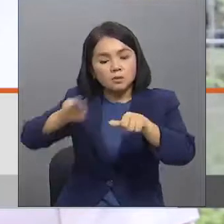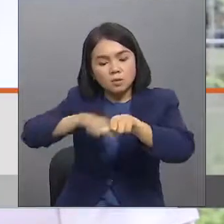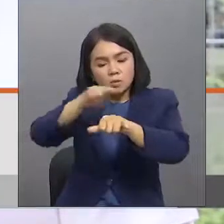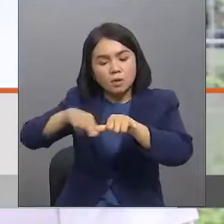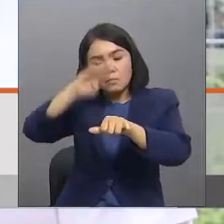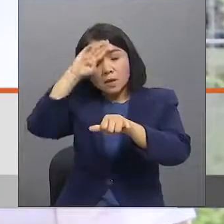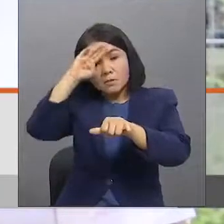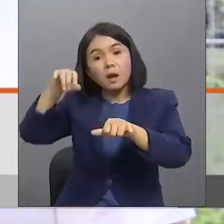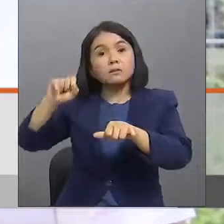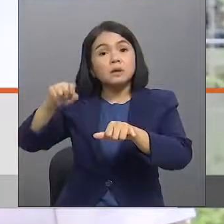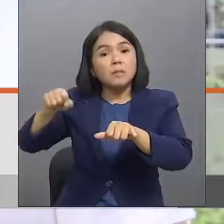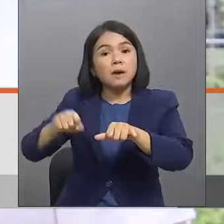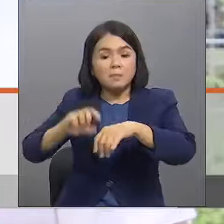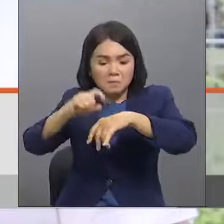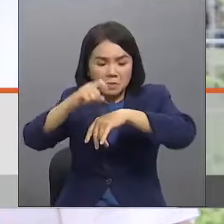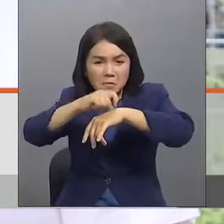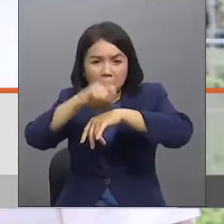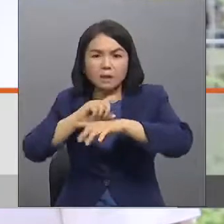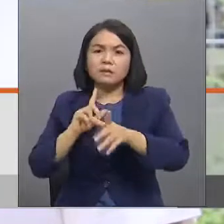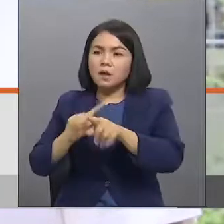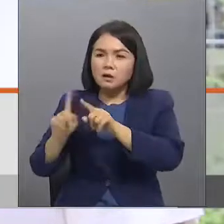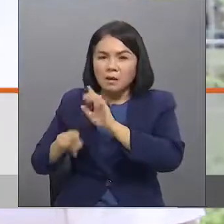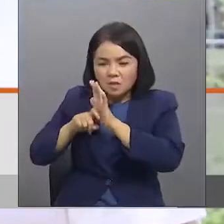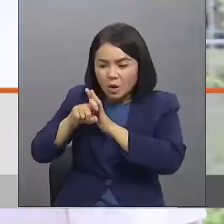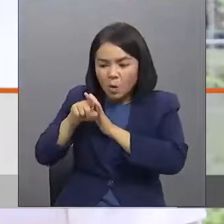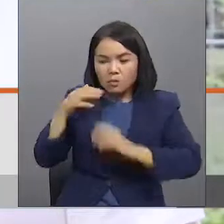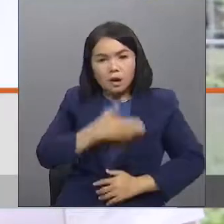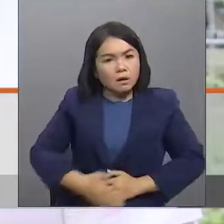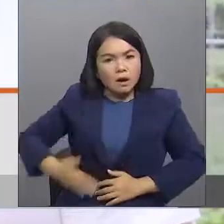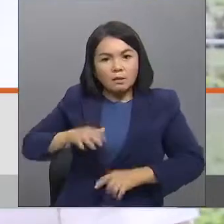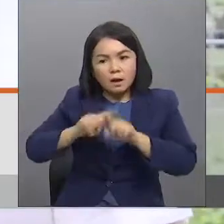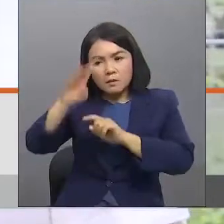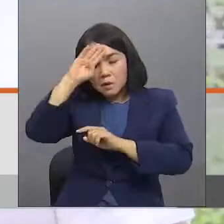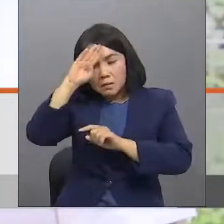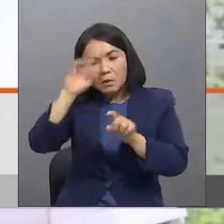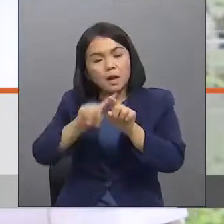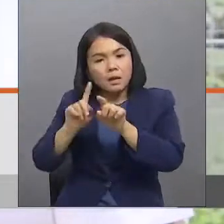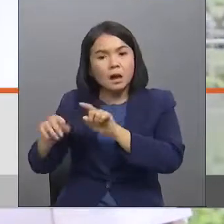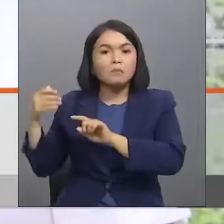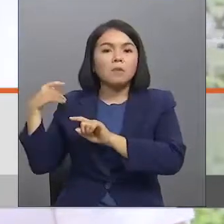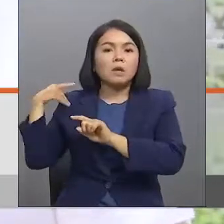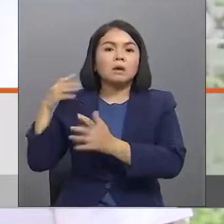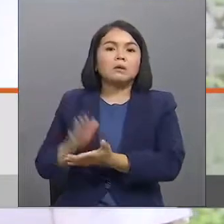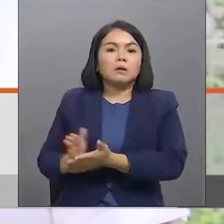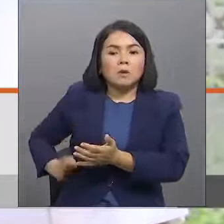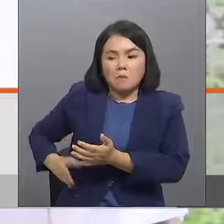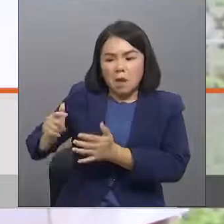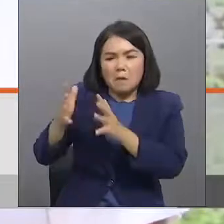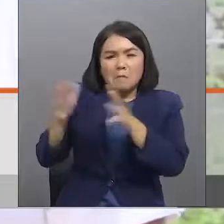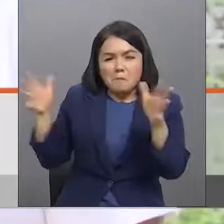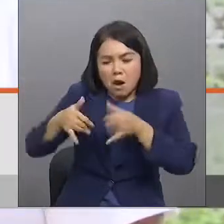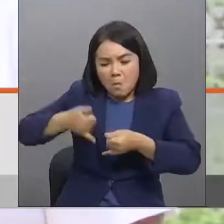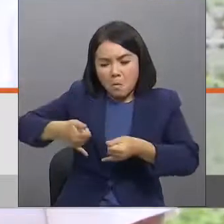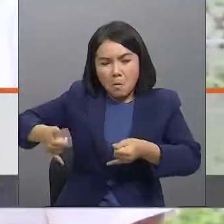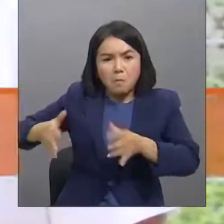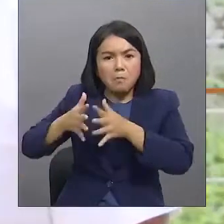ยได้นะครับมีเห็บหมัดมีพยาธิเม็ดเลือดมีหลายโรคที่จะสับเปลี่ยนเวียนกันเข้ามาเนื่องจากเรามีหมาเยอะนะครับผม